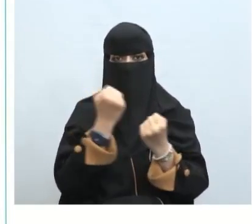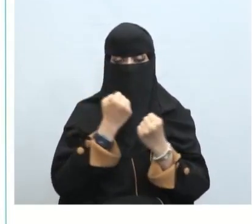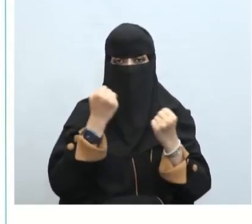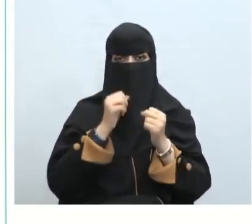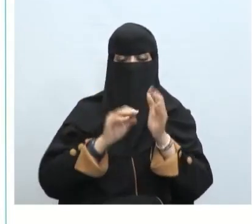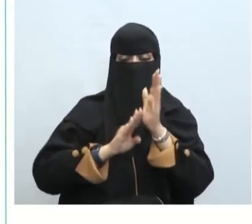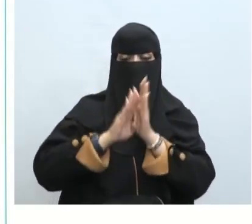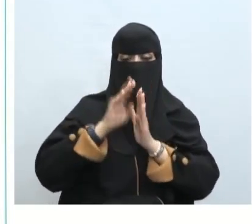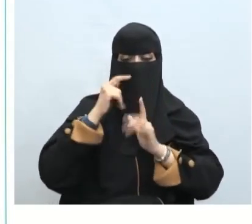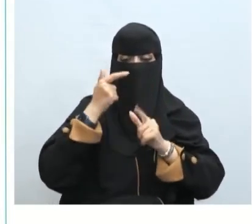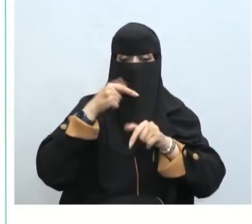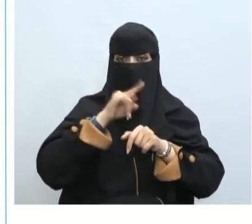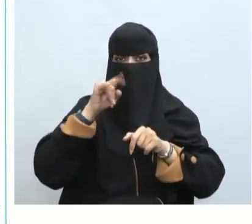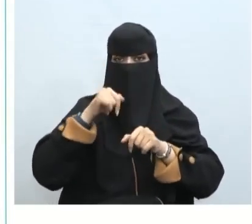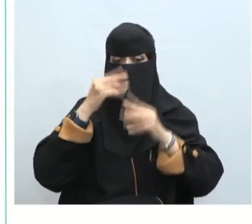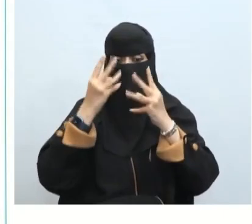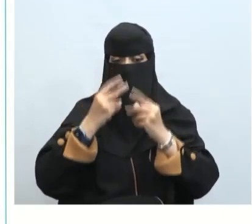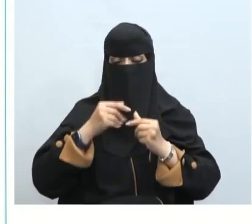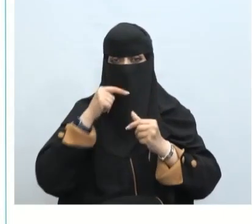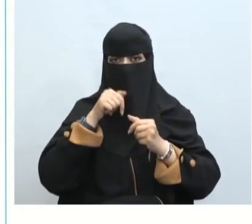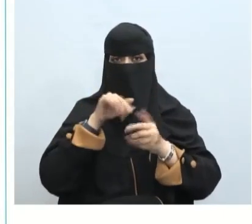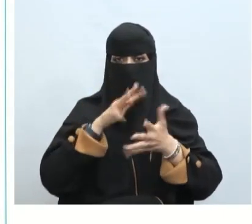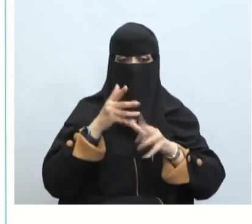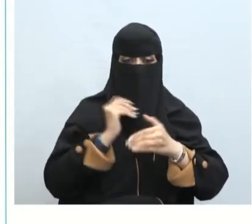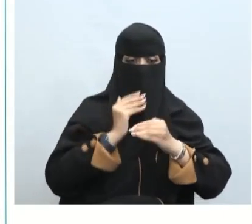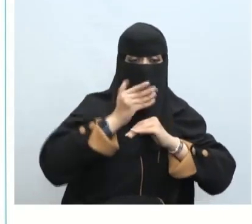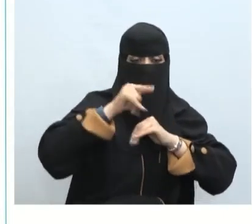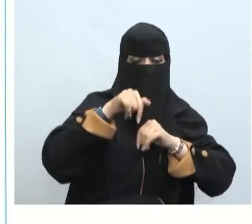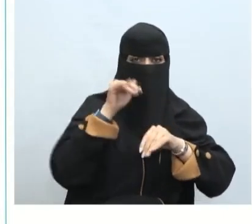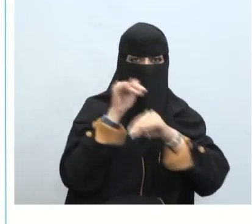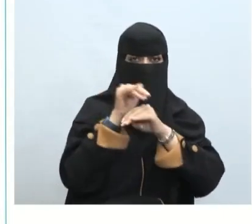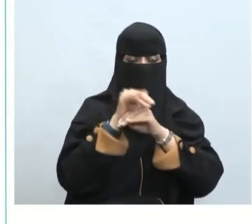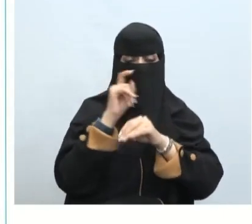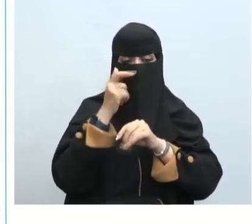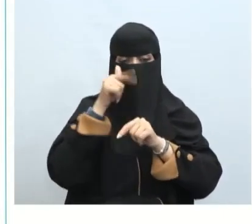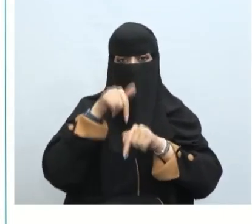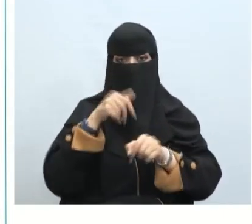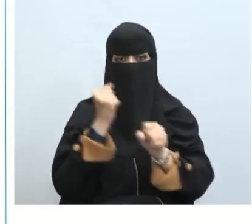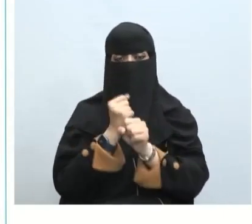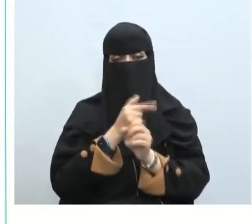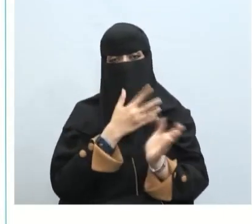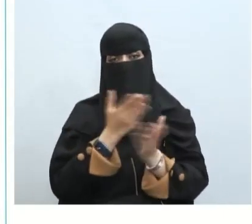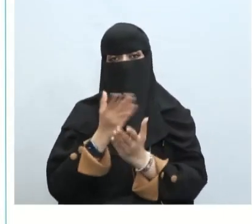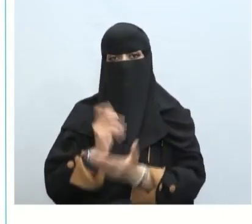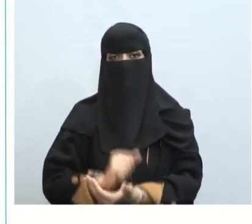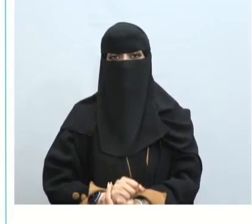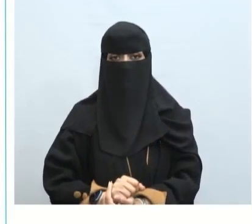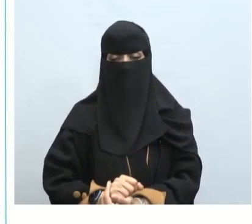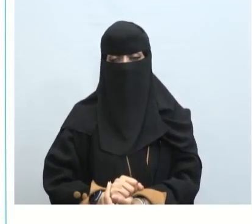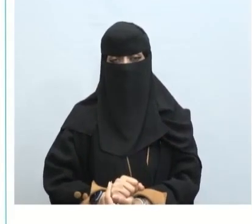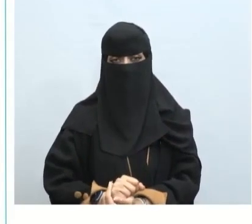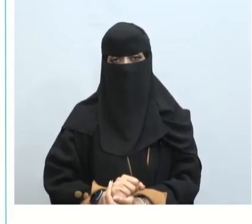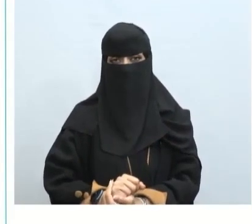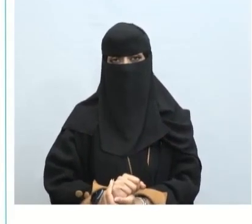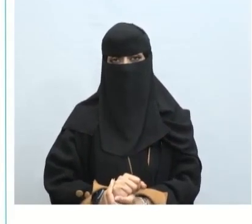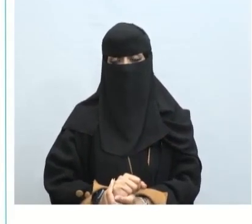كذلك من الاسباب الاقتصاديه للبطاله ضعف التدريب والتاهيل وعدم مناسبه